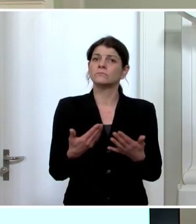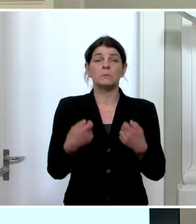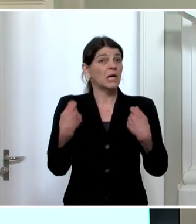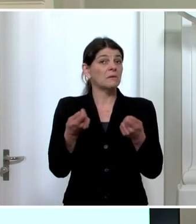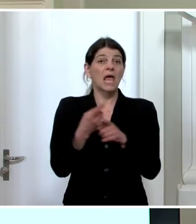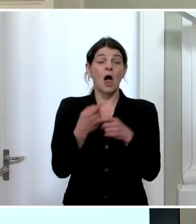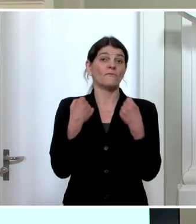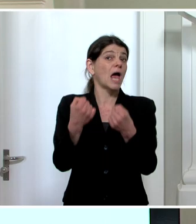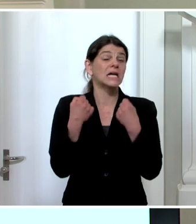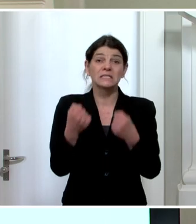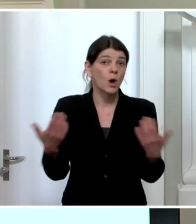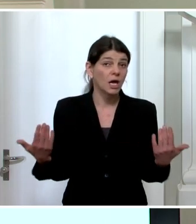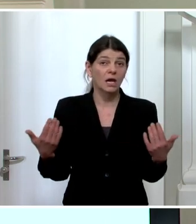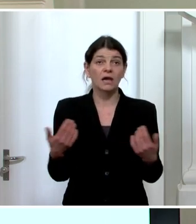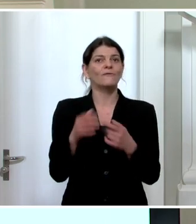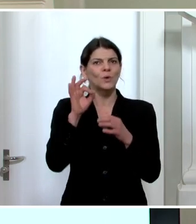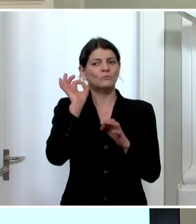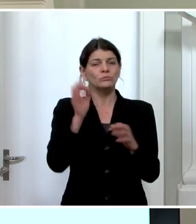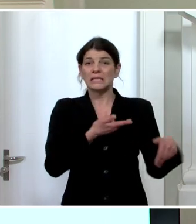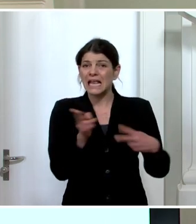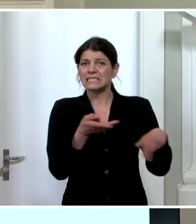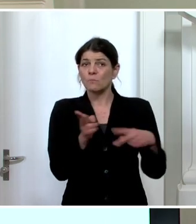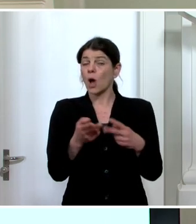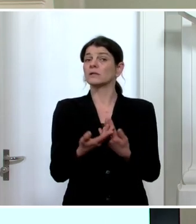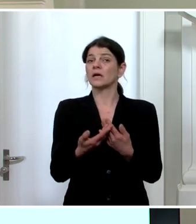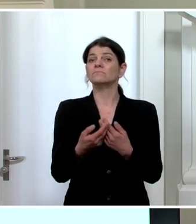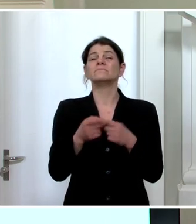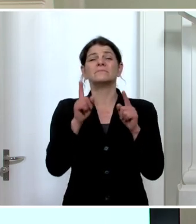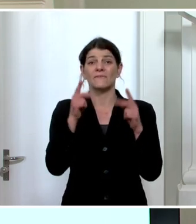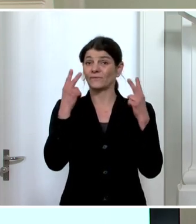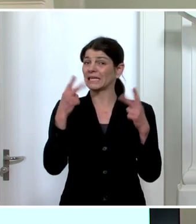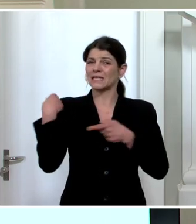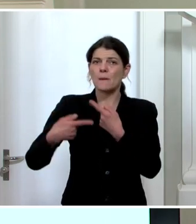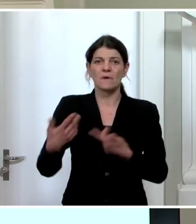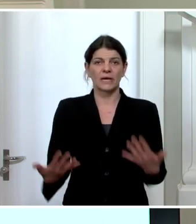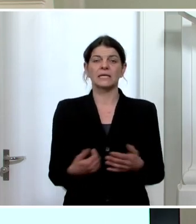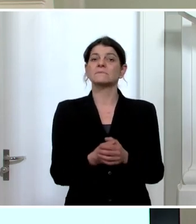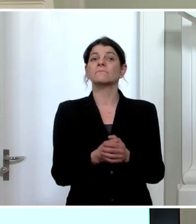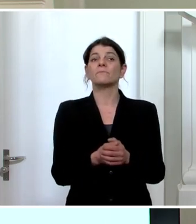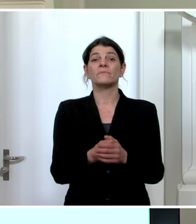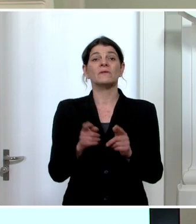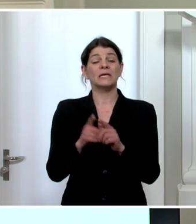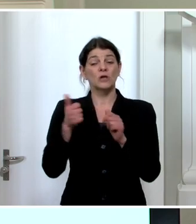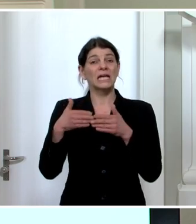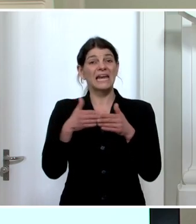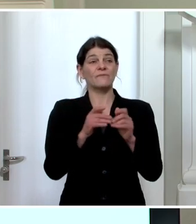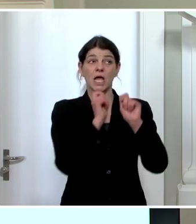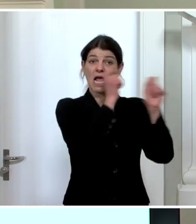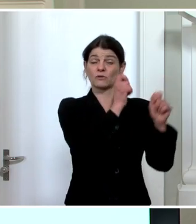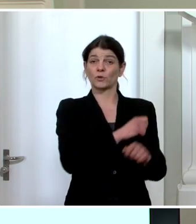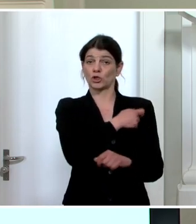auch Fahrzeuge sein für gewisse Transporte. Wichtig ist aber immer, ein Hilfeansuchen in der